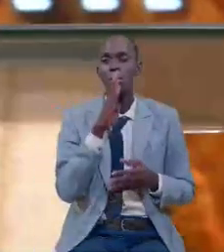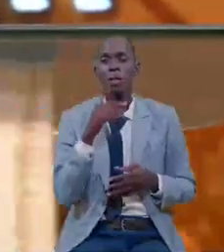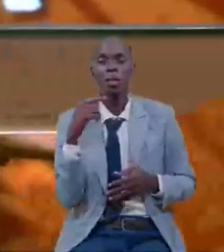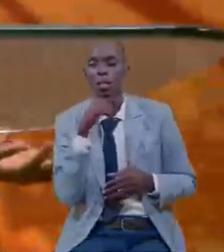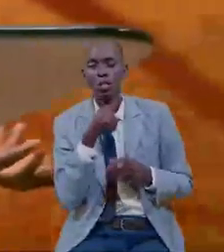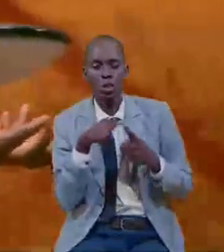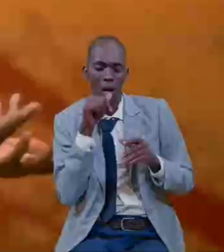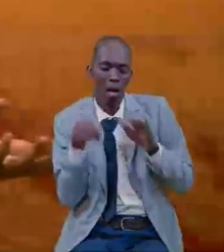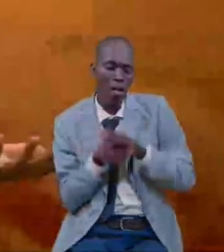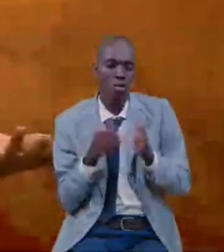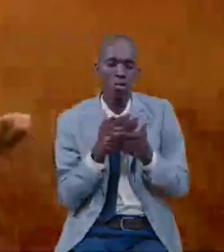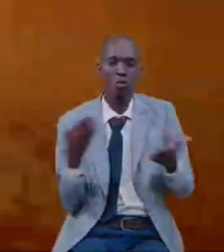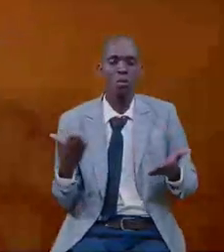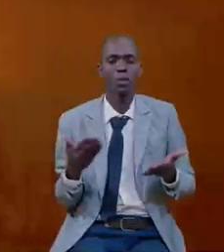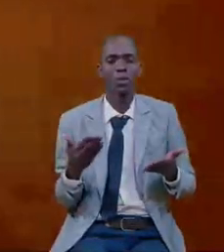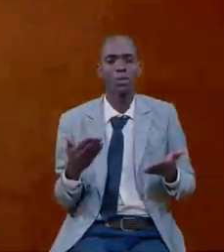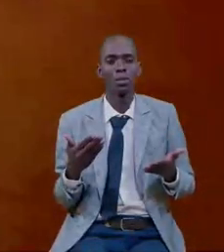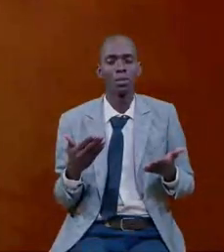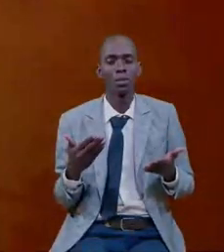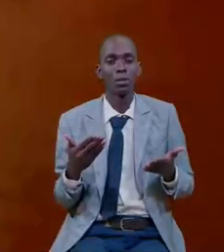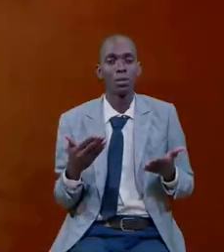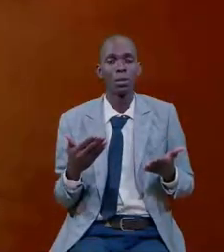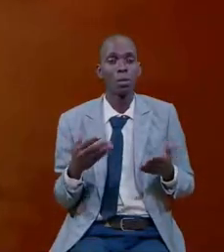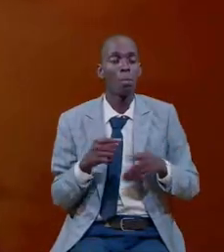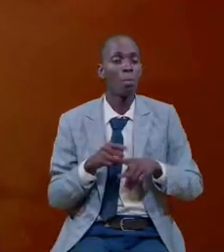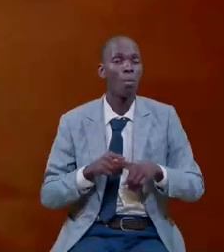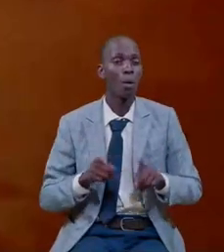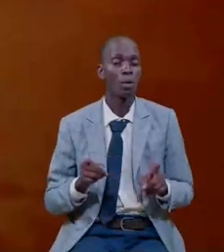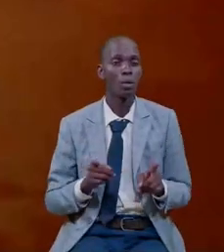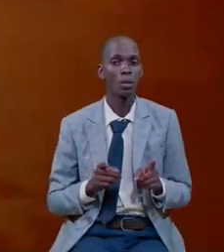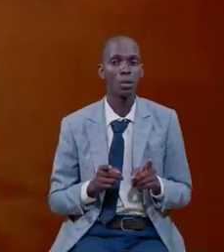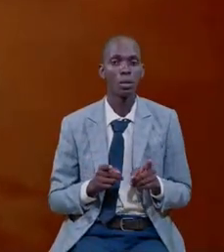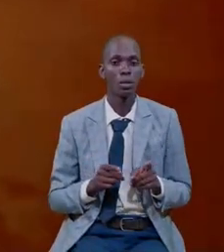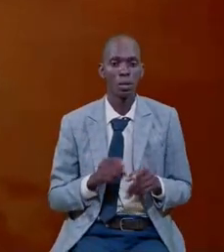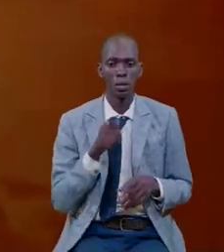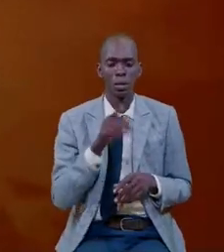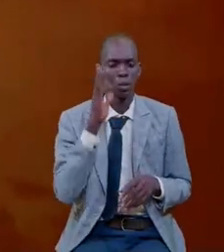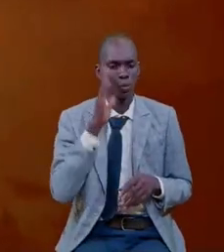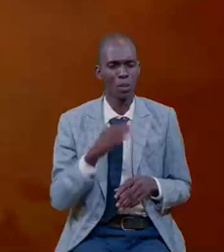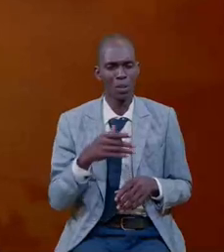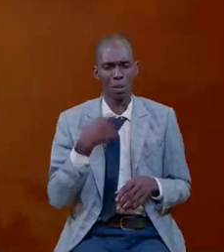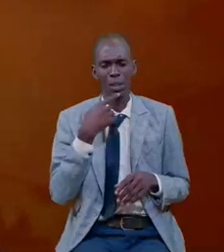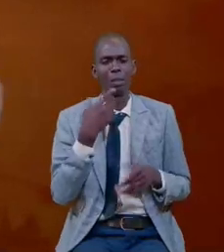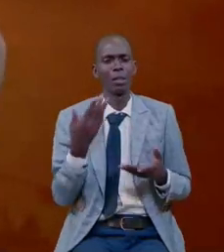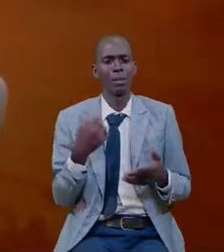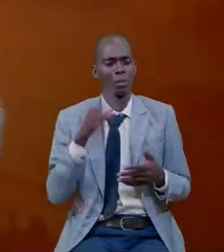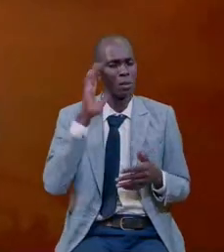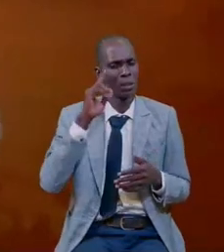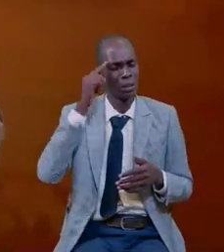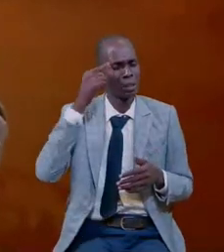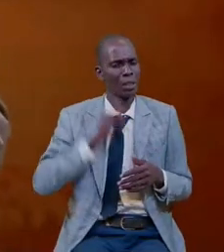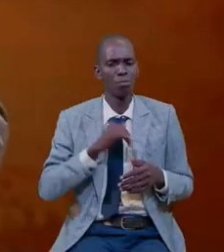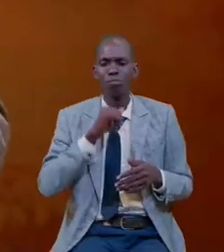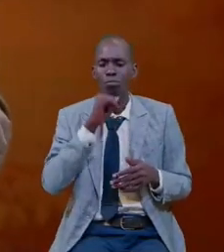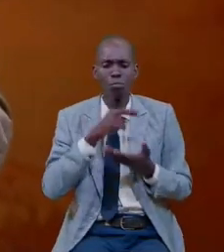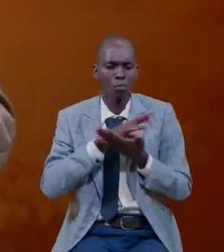que j'ai fait. Quoi tu vas couvrir? Ils vont croire que je ne suis pas aussi juste comme ils le croient si